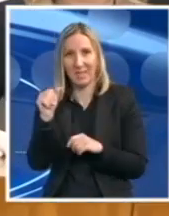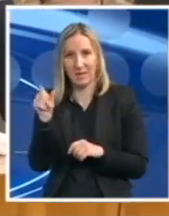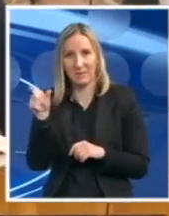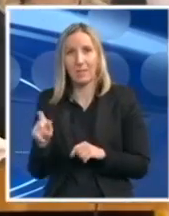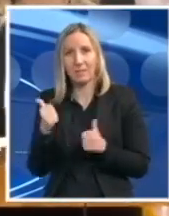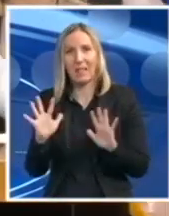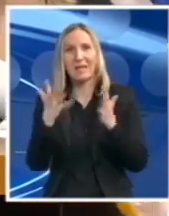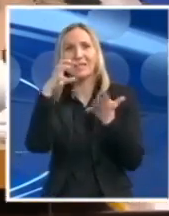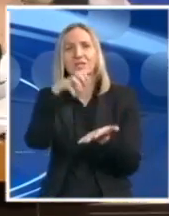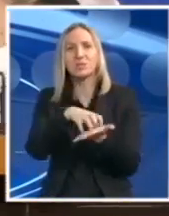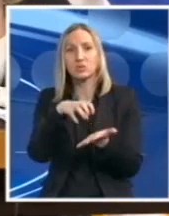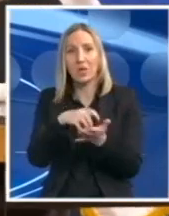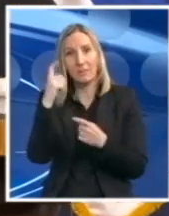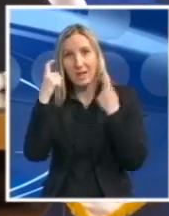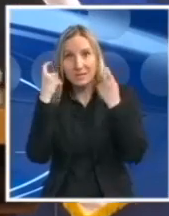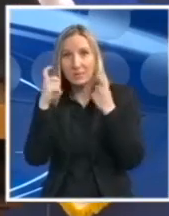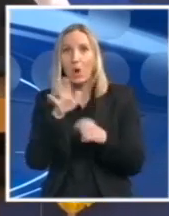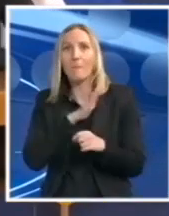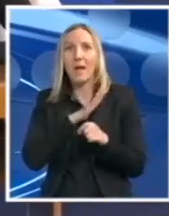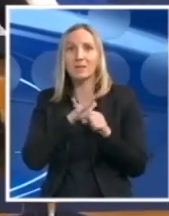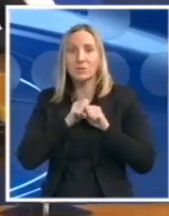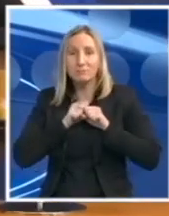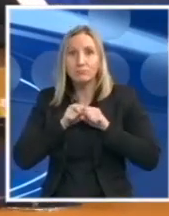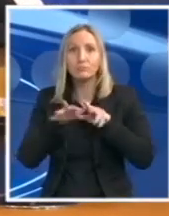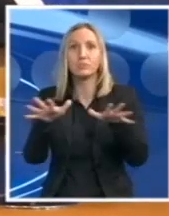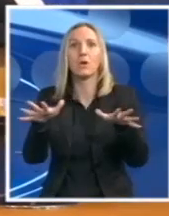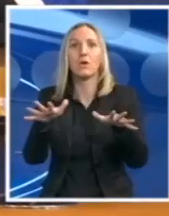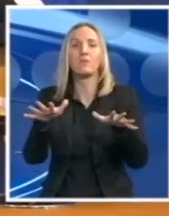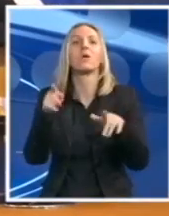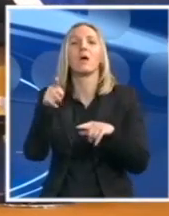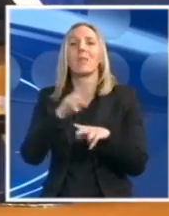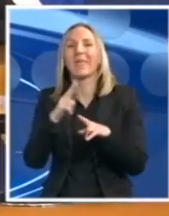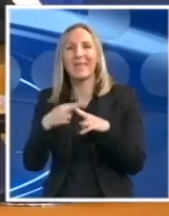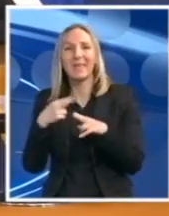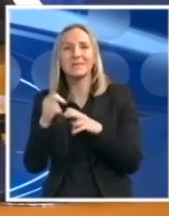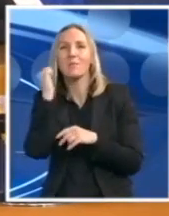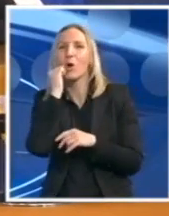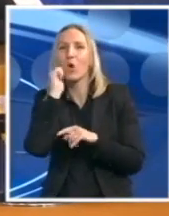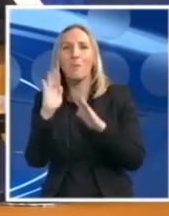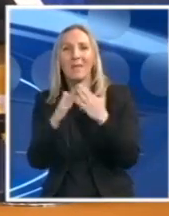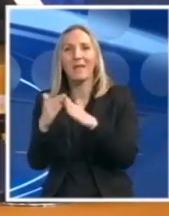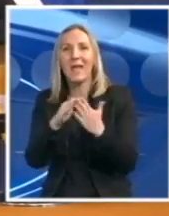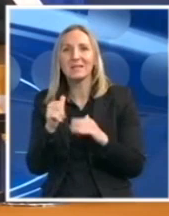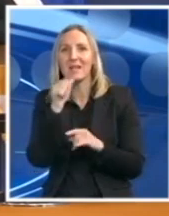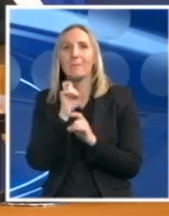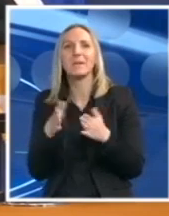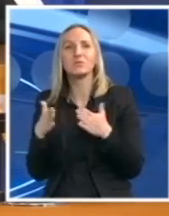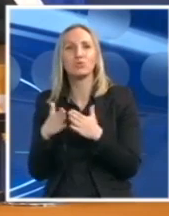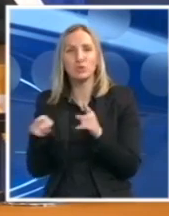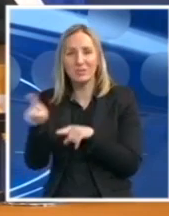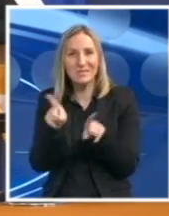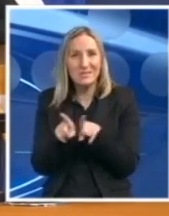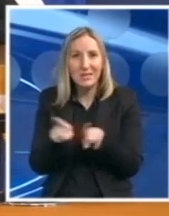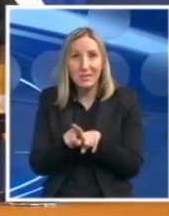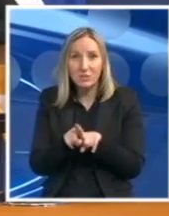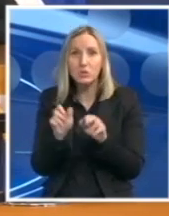štab razmatrao opasnost od širenja zaraze u nekim higijenskim romskim naseljima? i među beskućnicima i da li su u tom smislu predložene